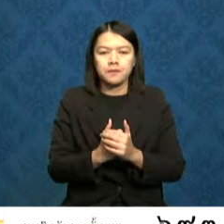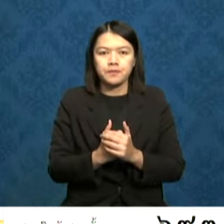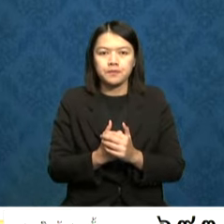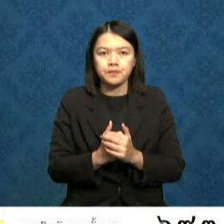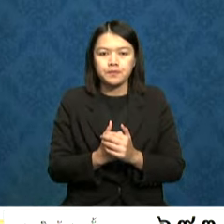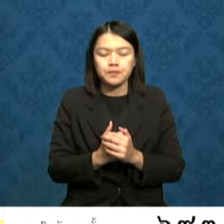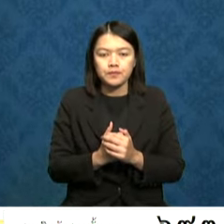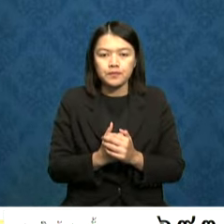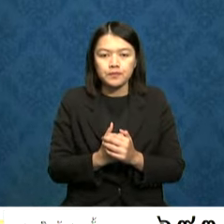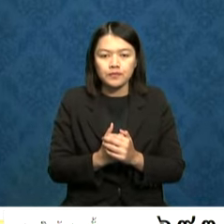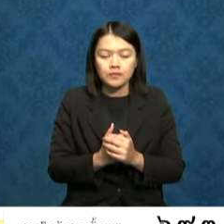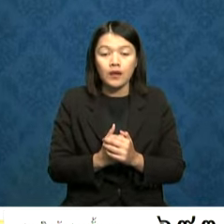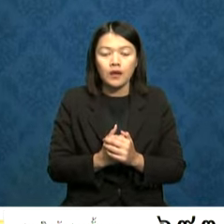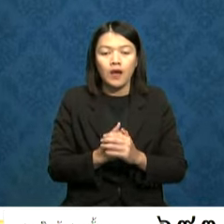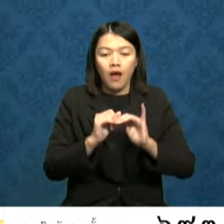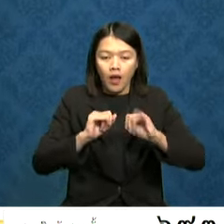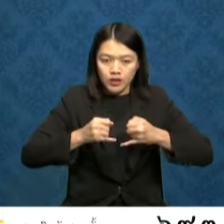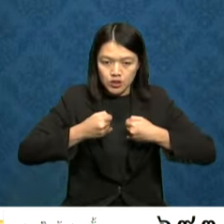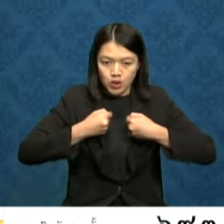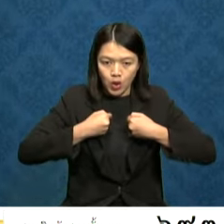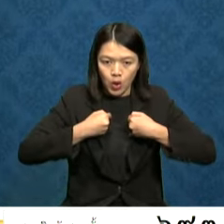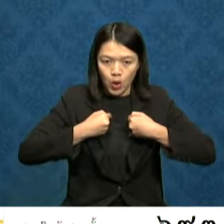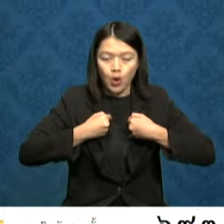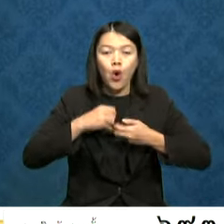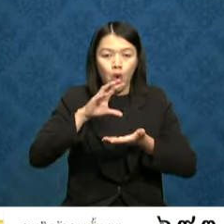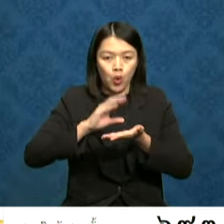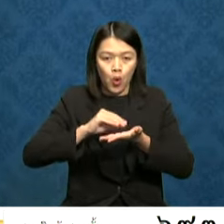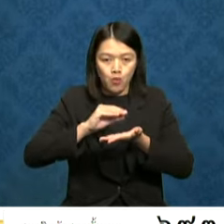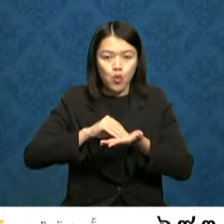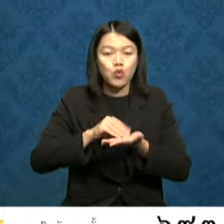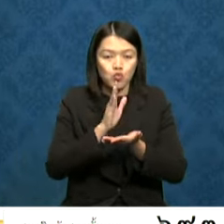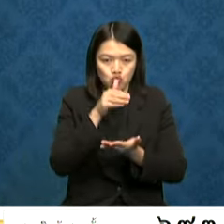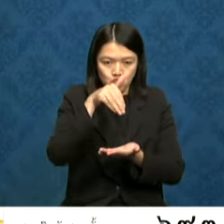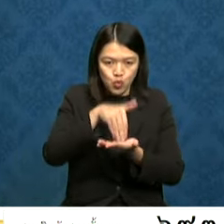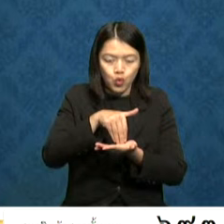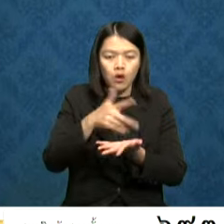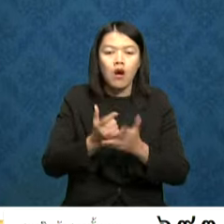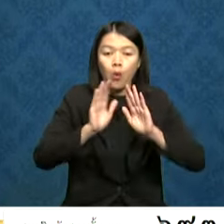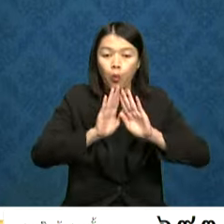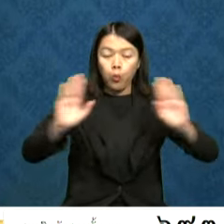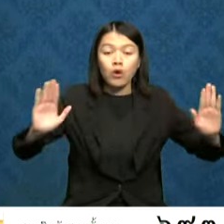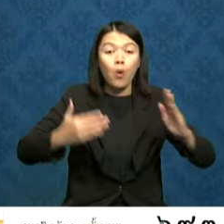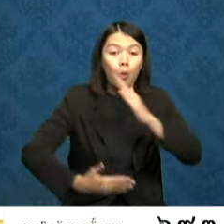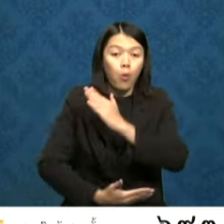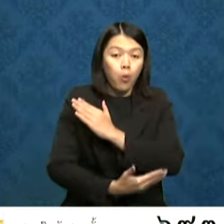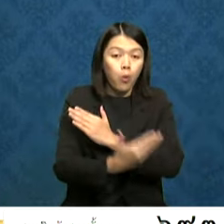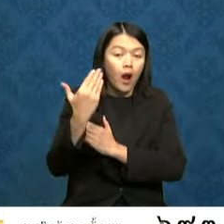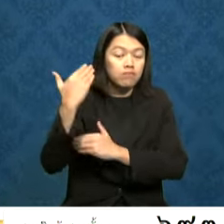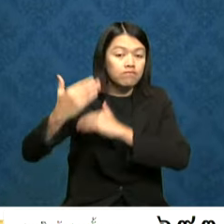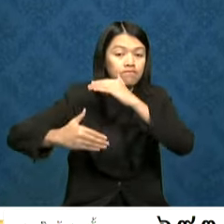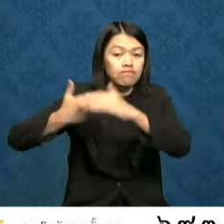ของความเป็นเจ้าของอธิปไตยข้อมูลและเปิดกว้างของโอกาสสำหรับการ